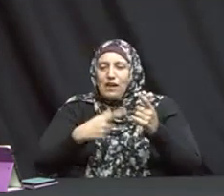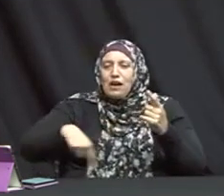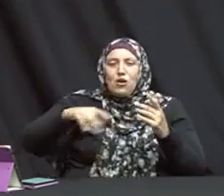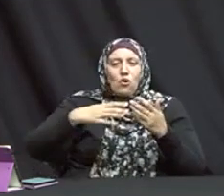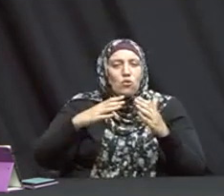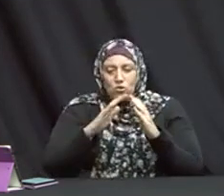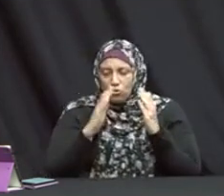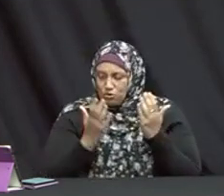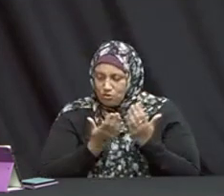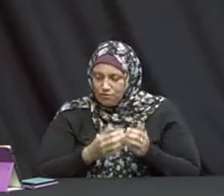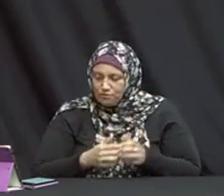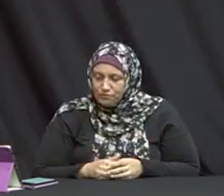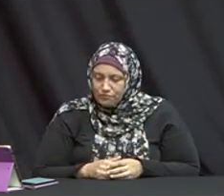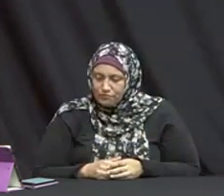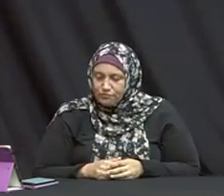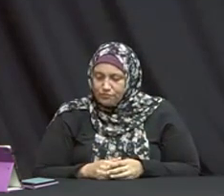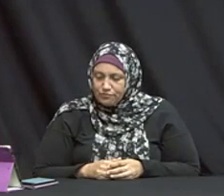تقويم